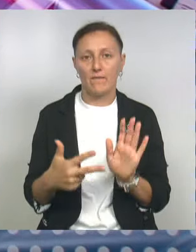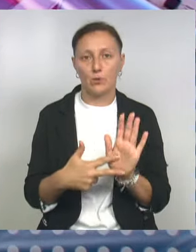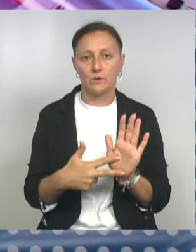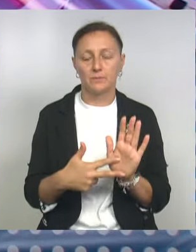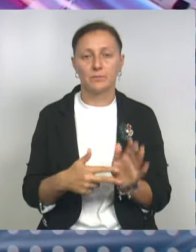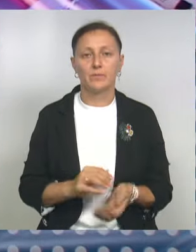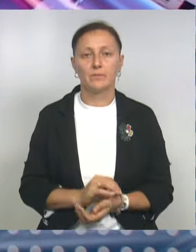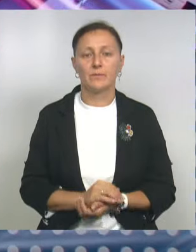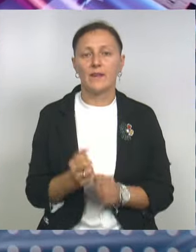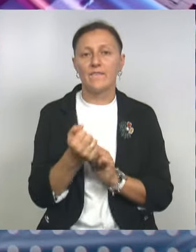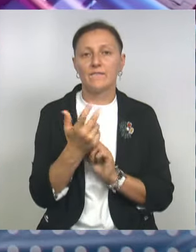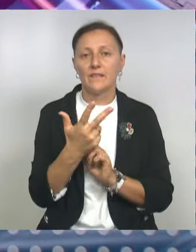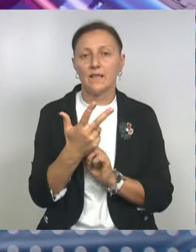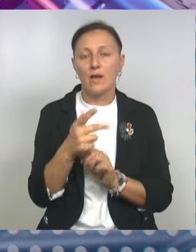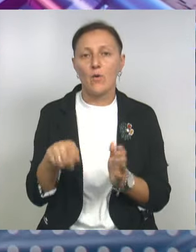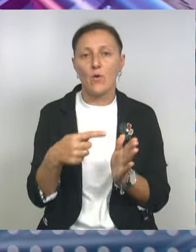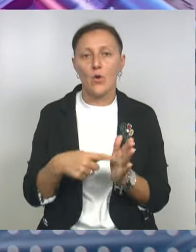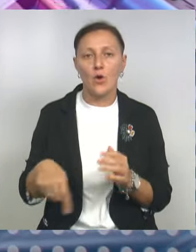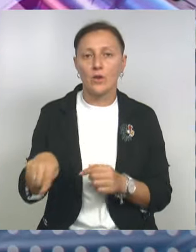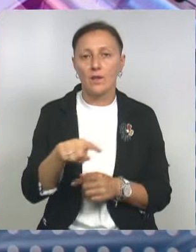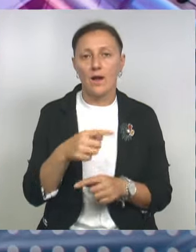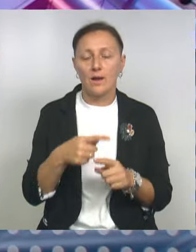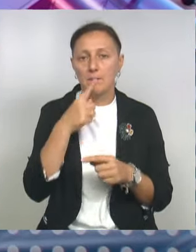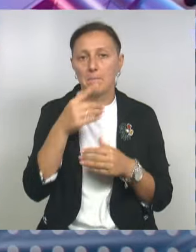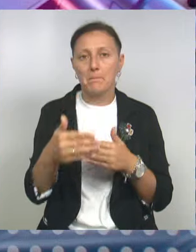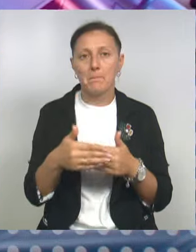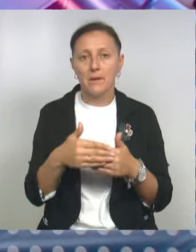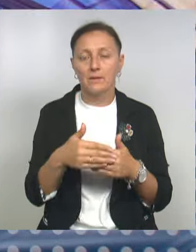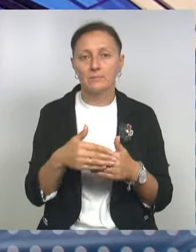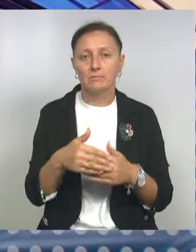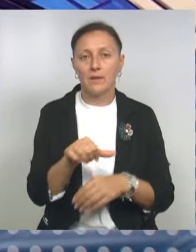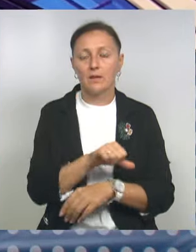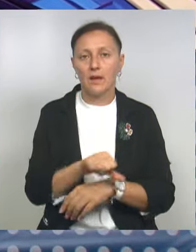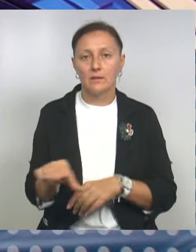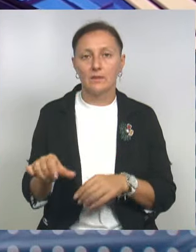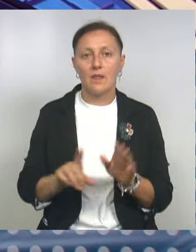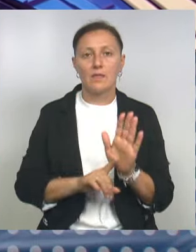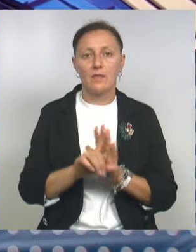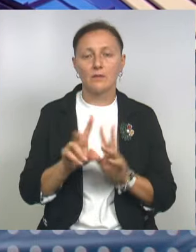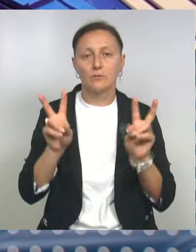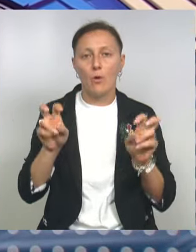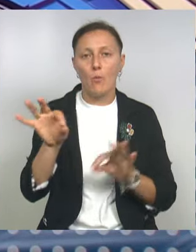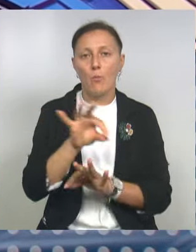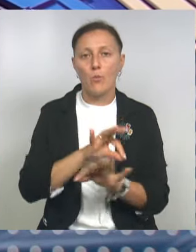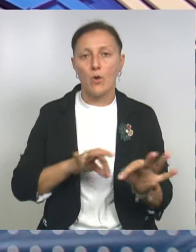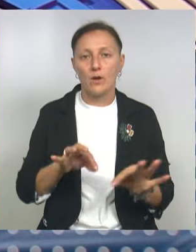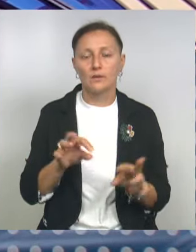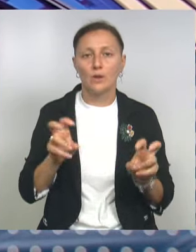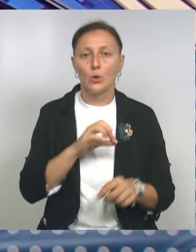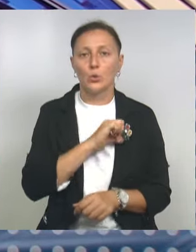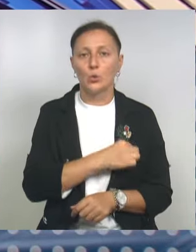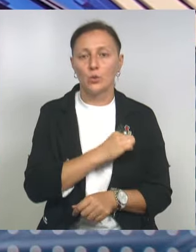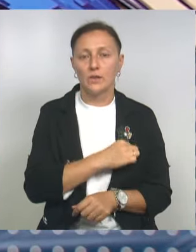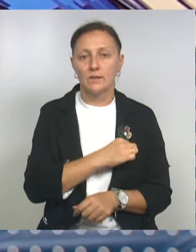в 1 субъектах страны которые находятся в непосредственной близости от зоны боевых действий стартовал проект ассоциации юристов России